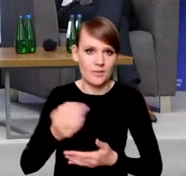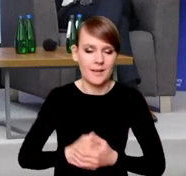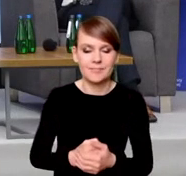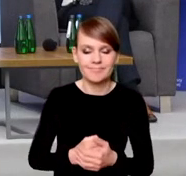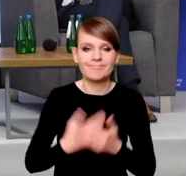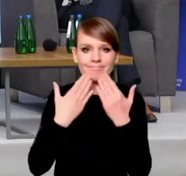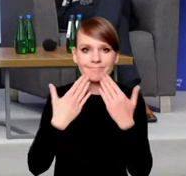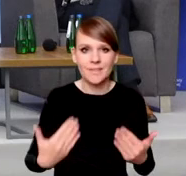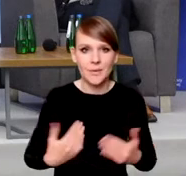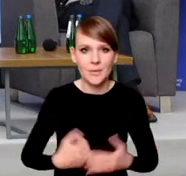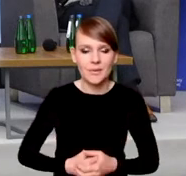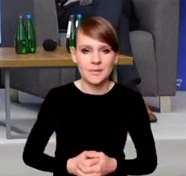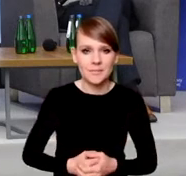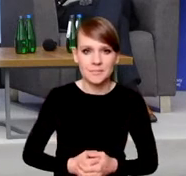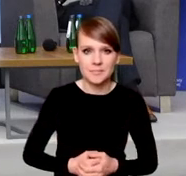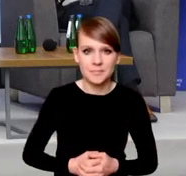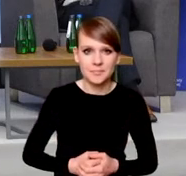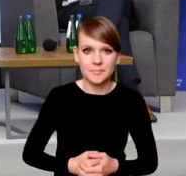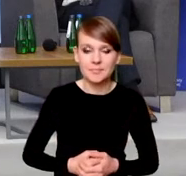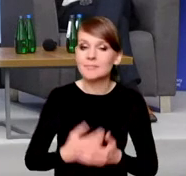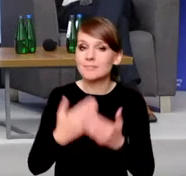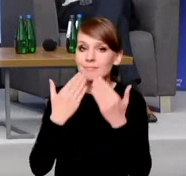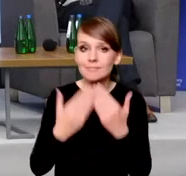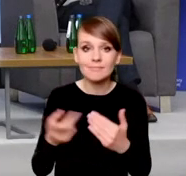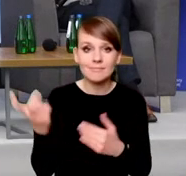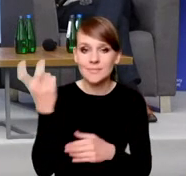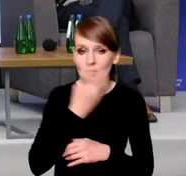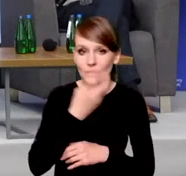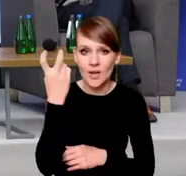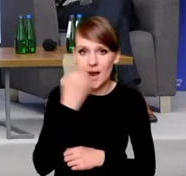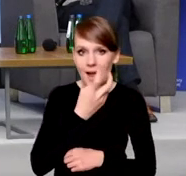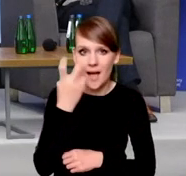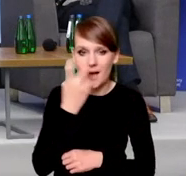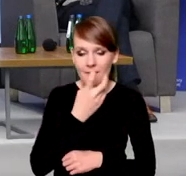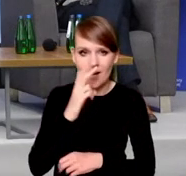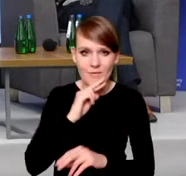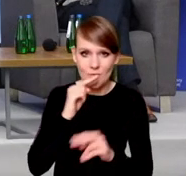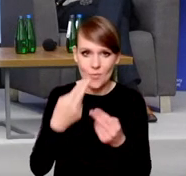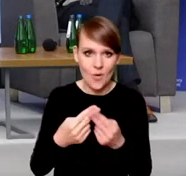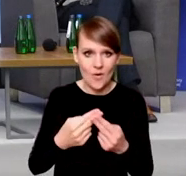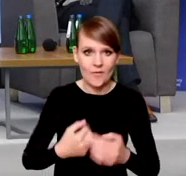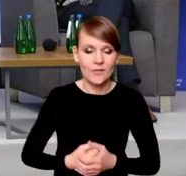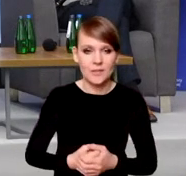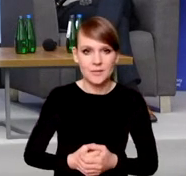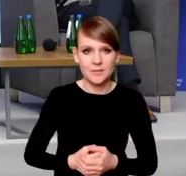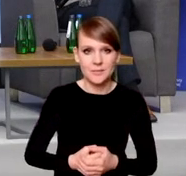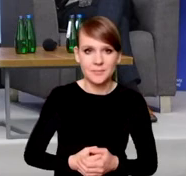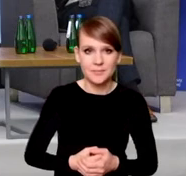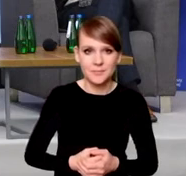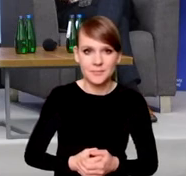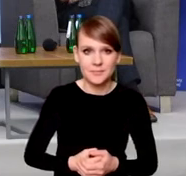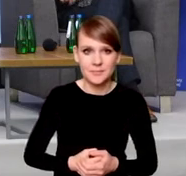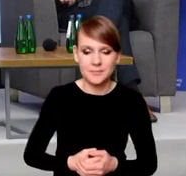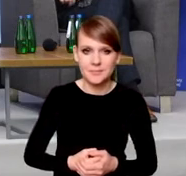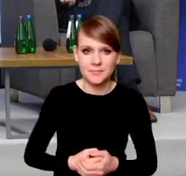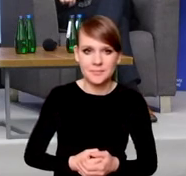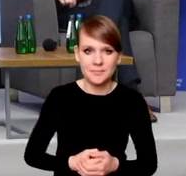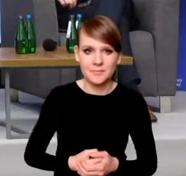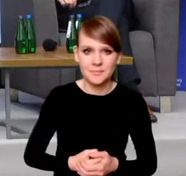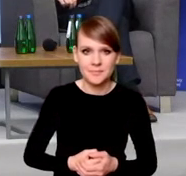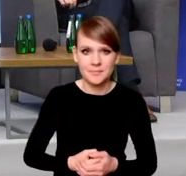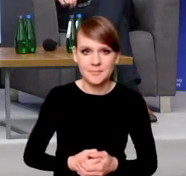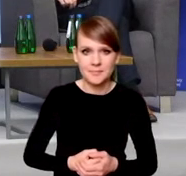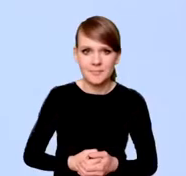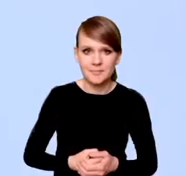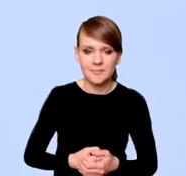Dziękuję bardzo za bardzo interesującą wypowiedź, a szczególnie podkreślenie według